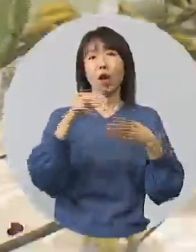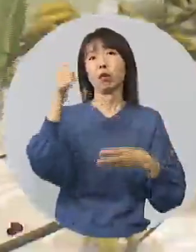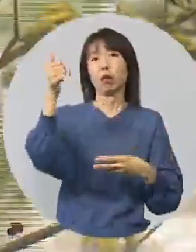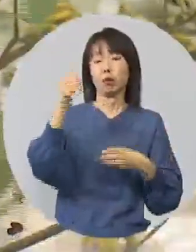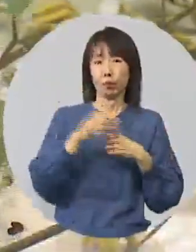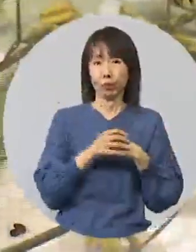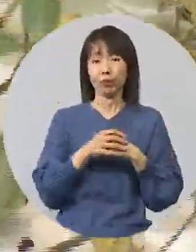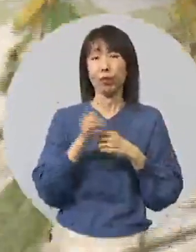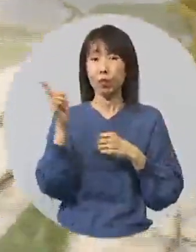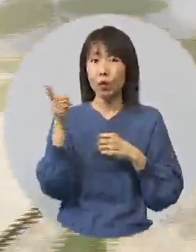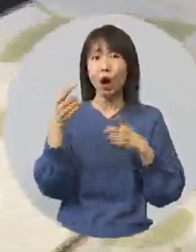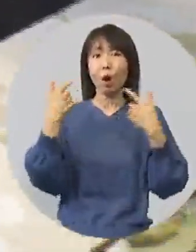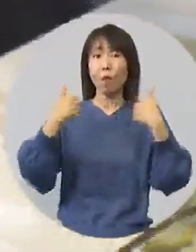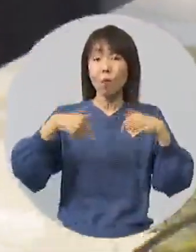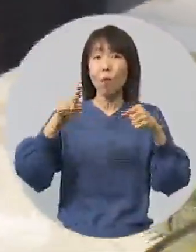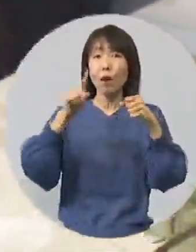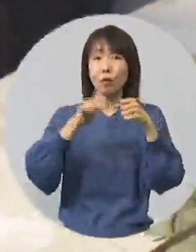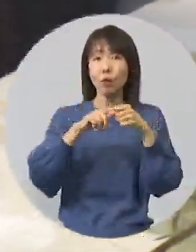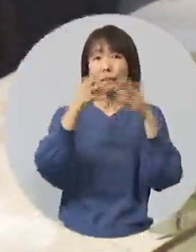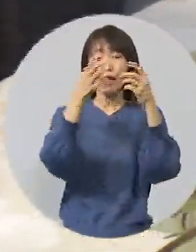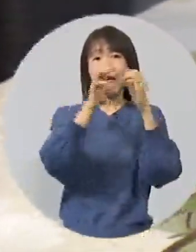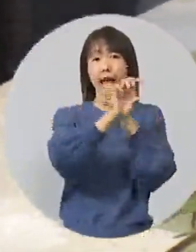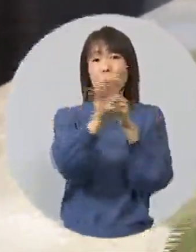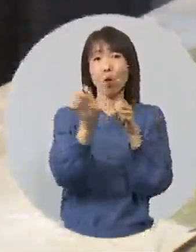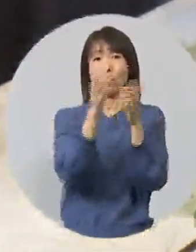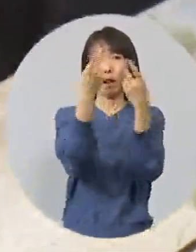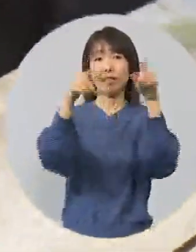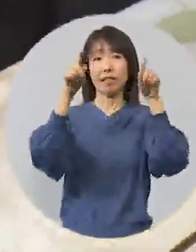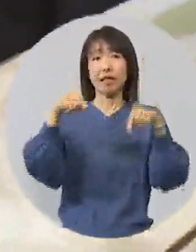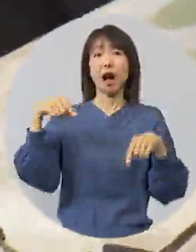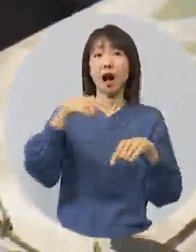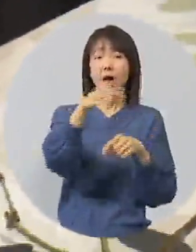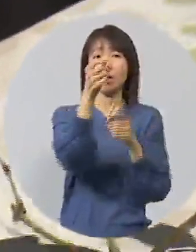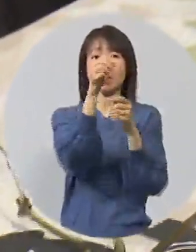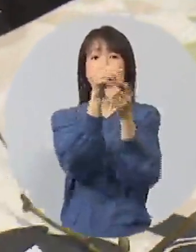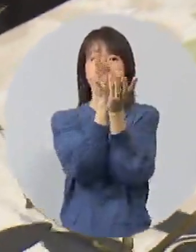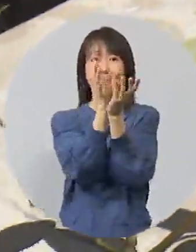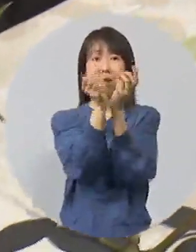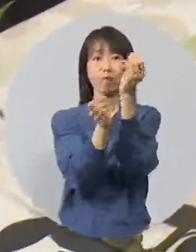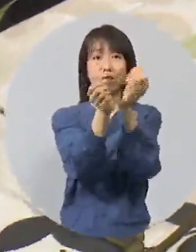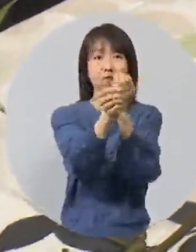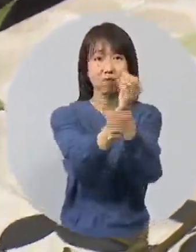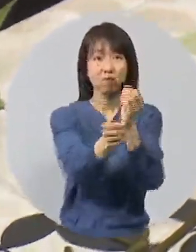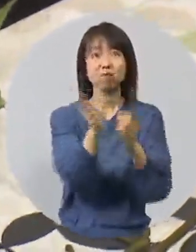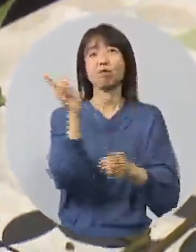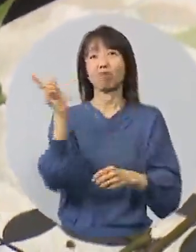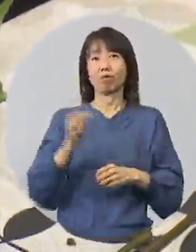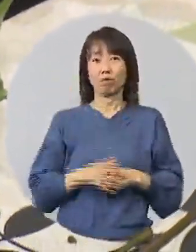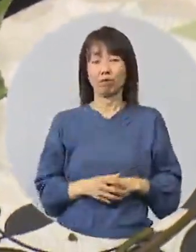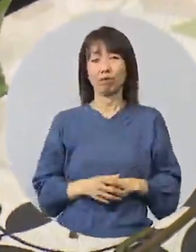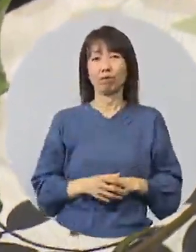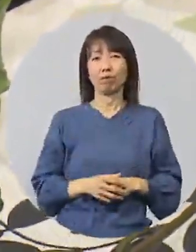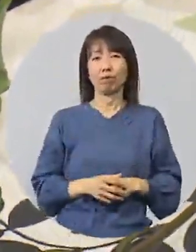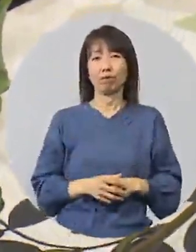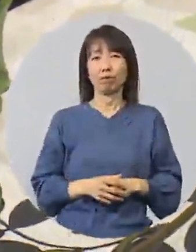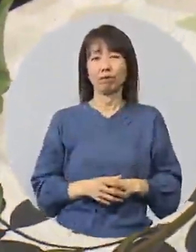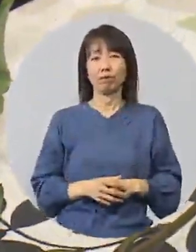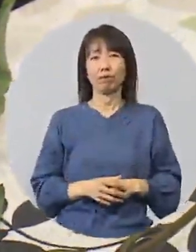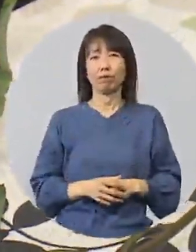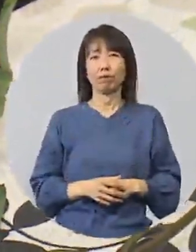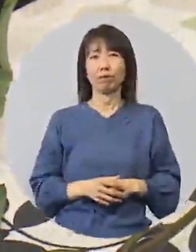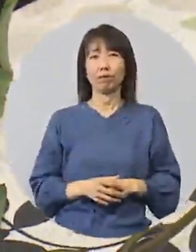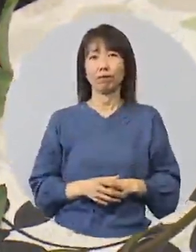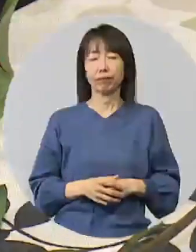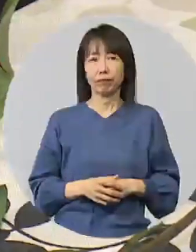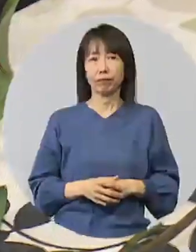江ノ島神社に花を生け、市民や観光客の参拝に花を添えてくれています。 耳を傾けてください、 は